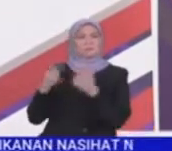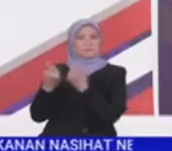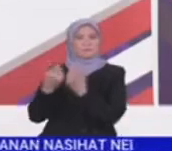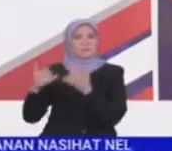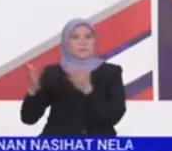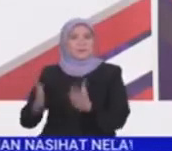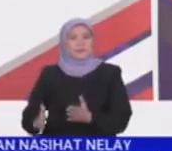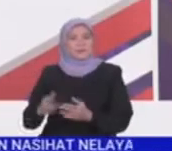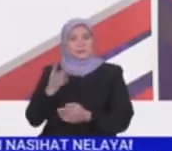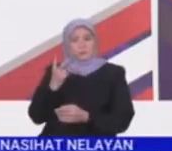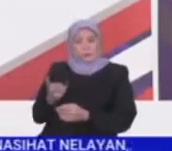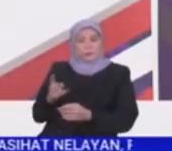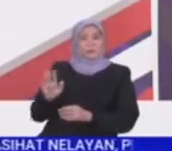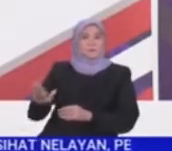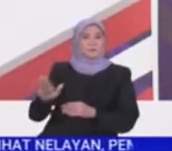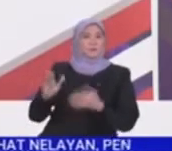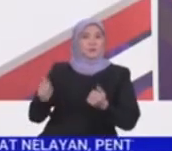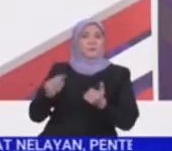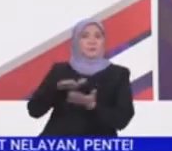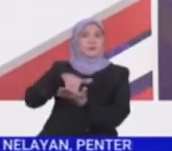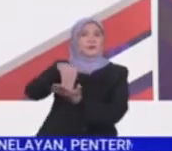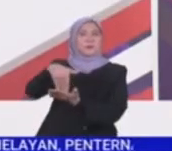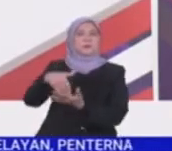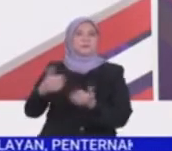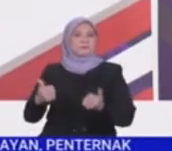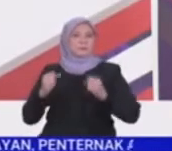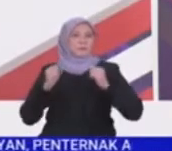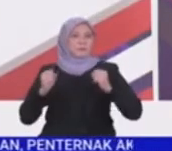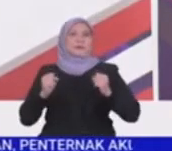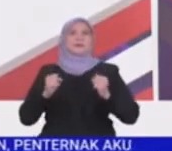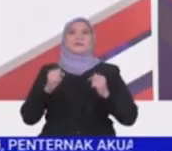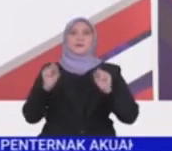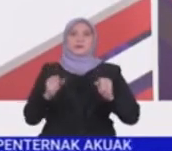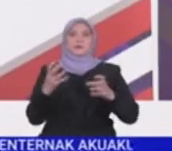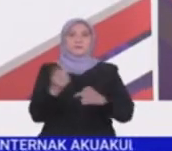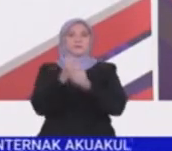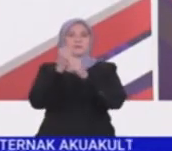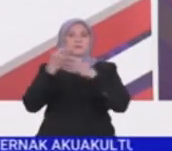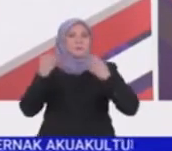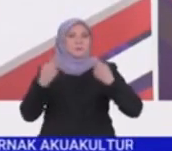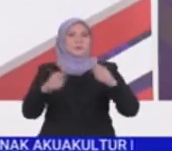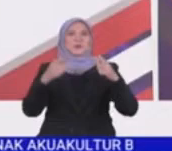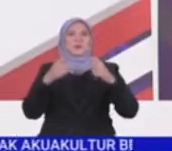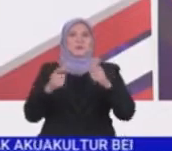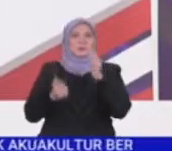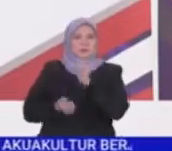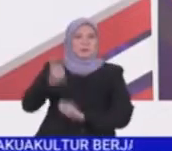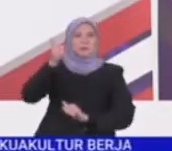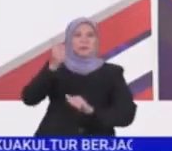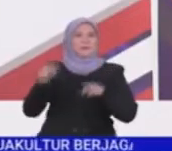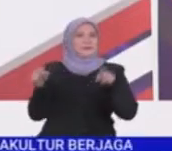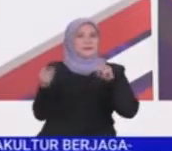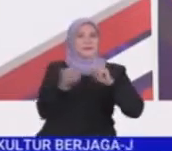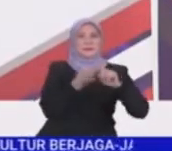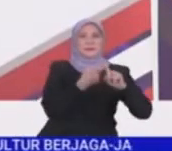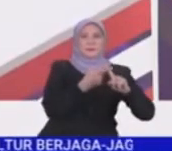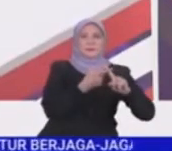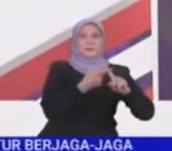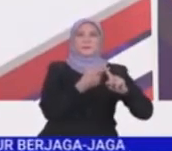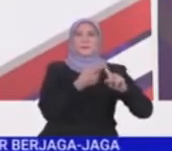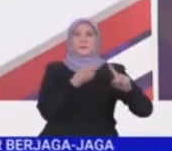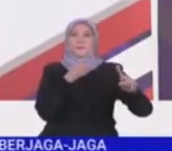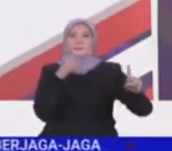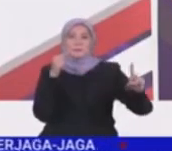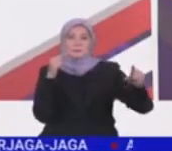kuarter keempat boleh nampak diorang bangkit dan diorang hendak menang game ni, cuba untuk sekurang-kurangnya menyamakan kedudukan. Tapi